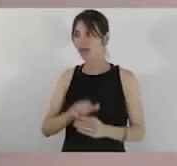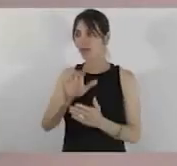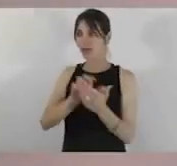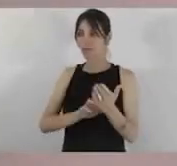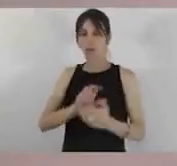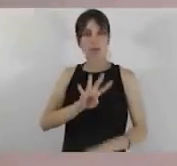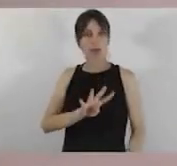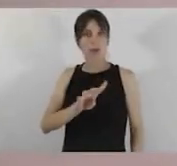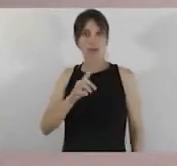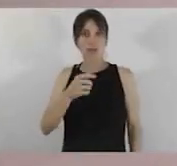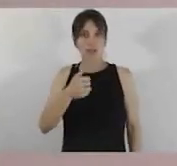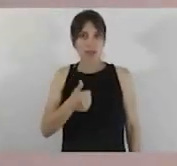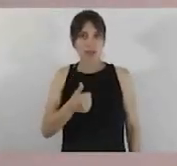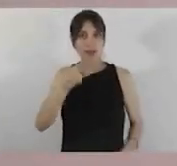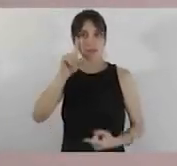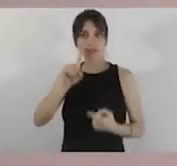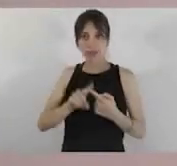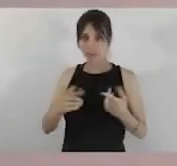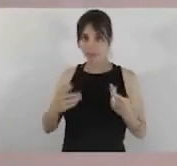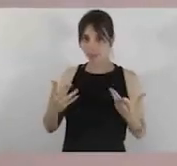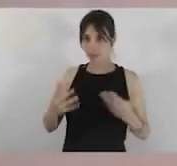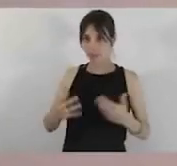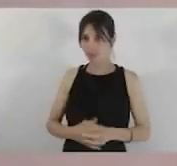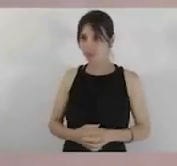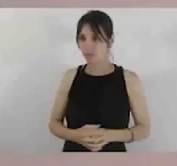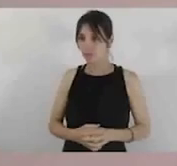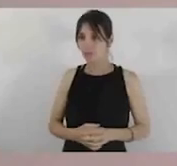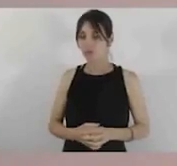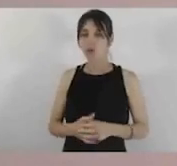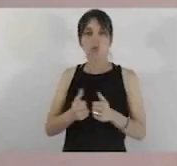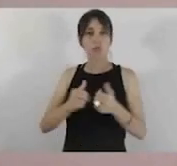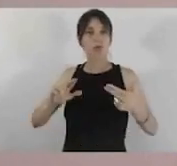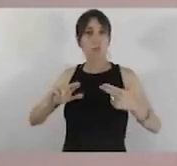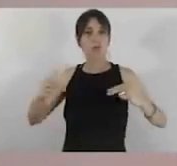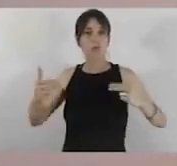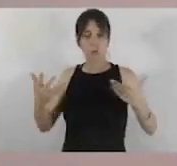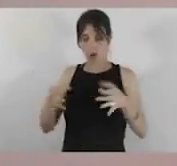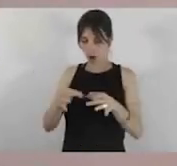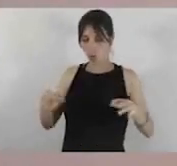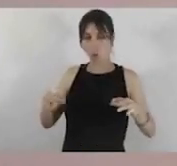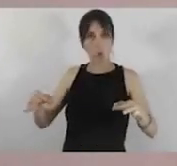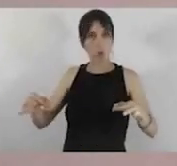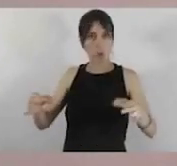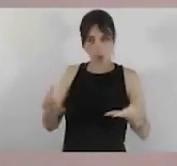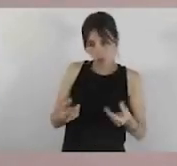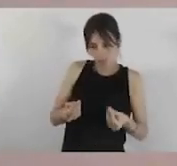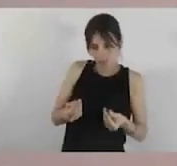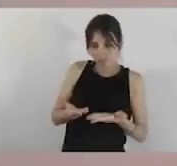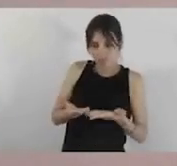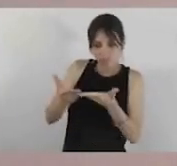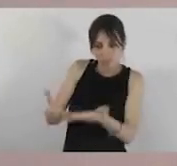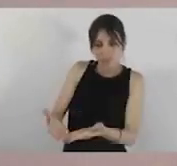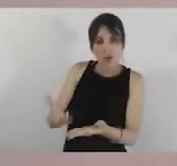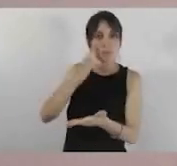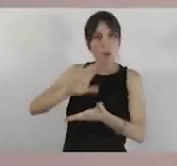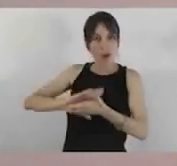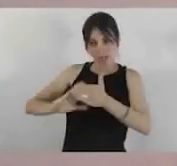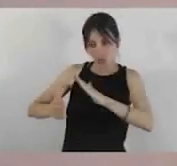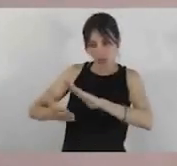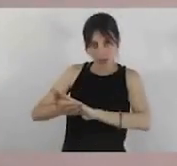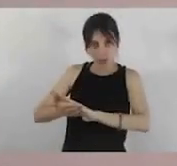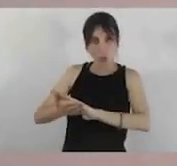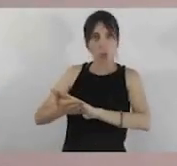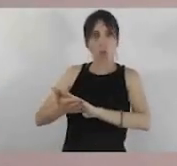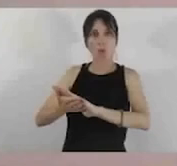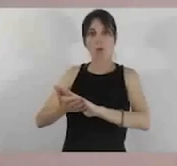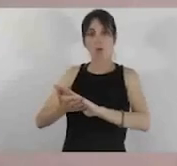41 porte sur la mise à disposition par convention de locaux attitrés à des associations occupant la